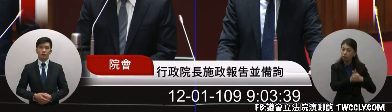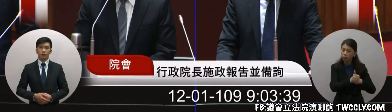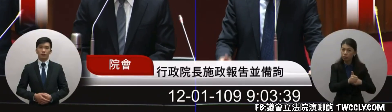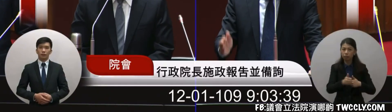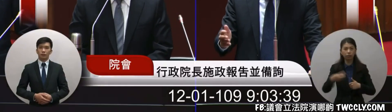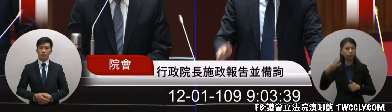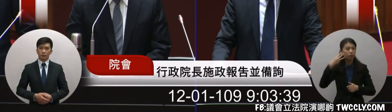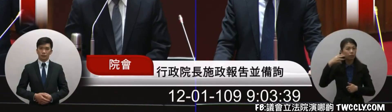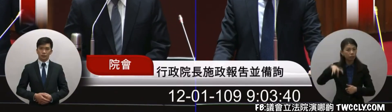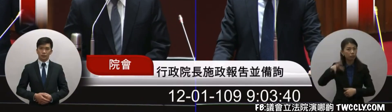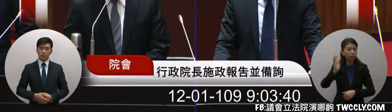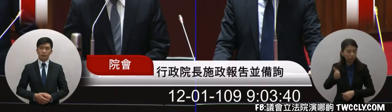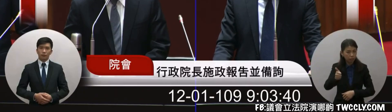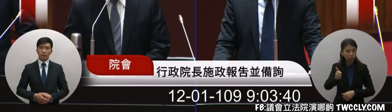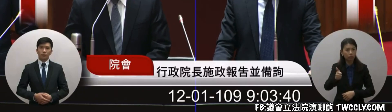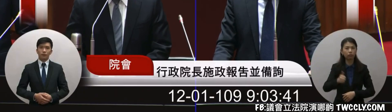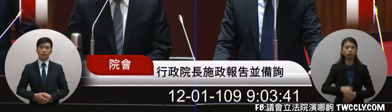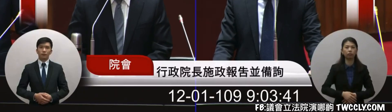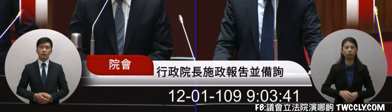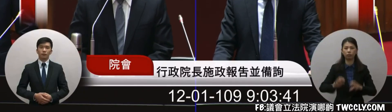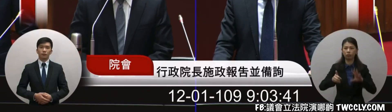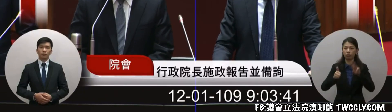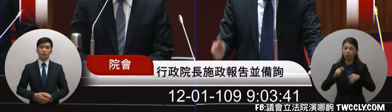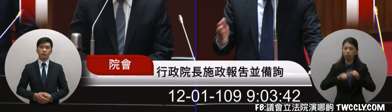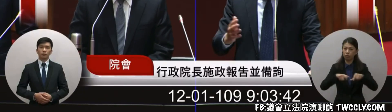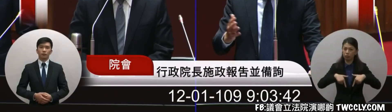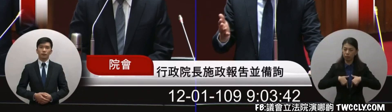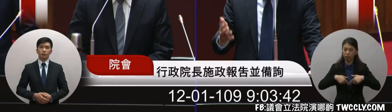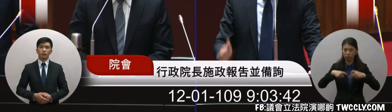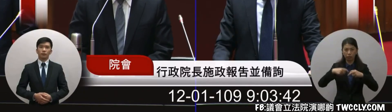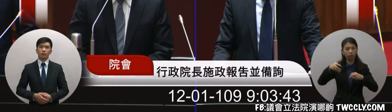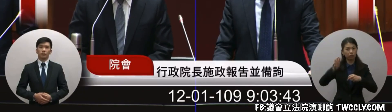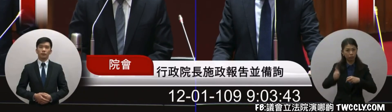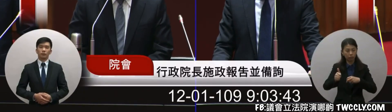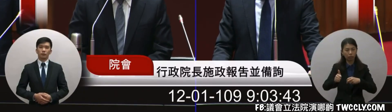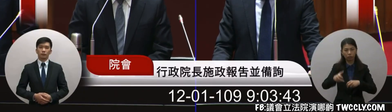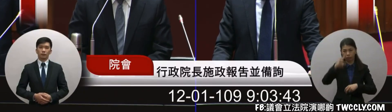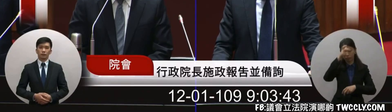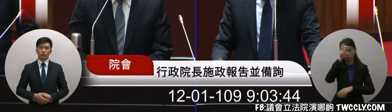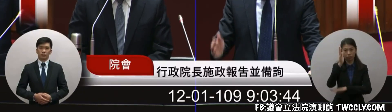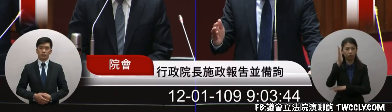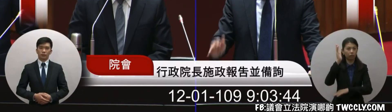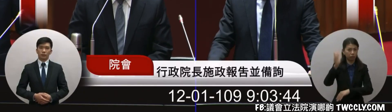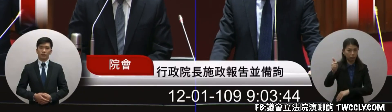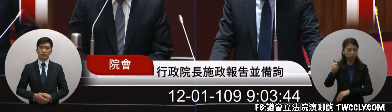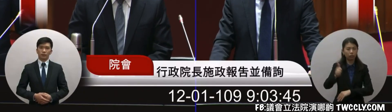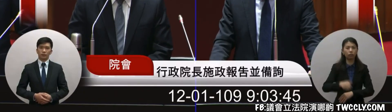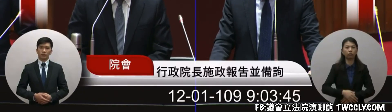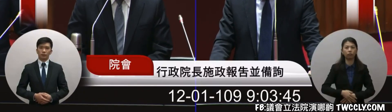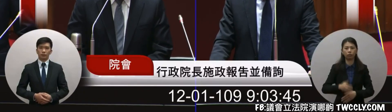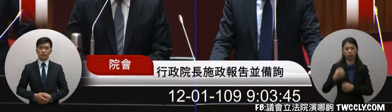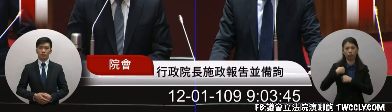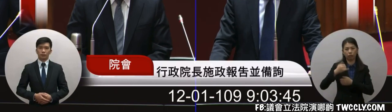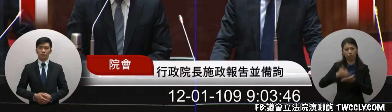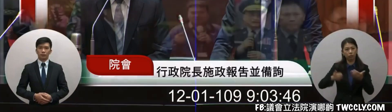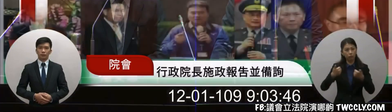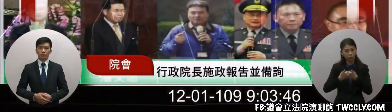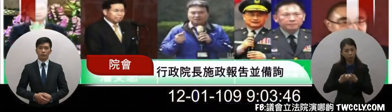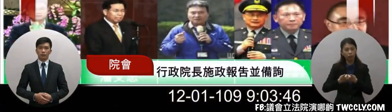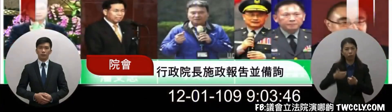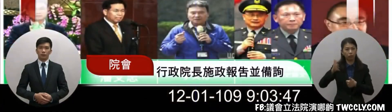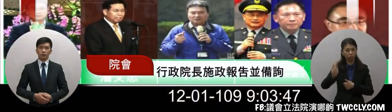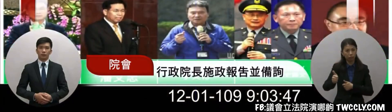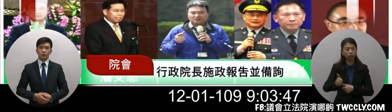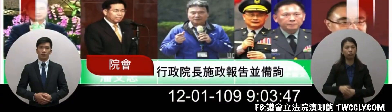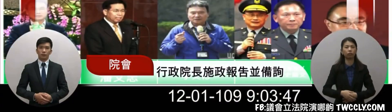部长哈。这个国训中心的李执行长哈，警政署的署长哈，还有我们退辅会的冯主委哈，其